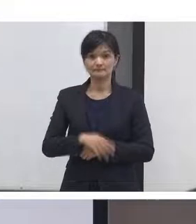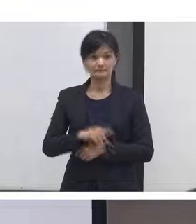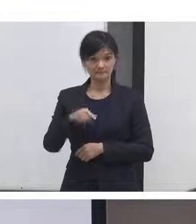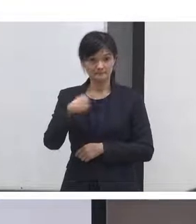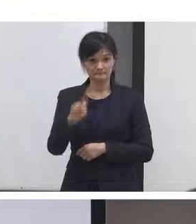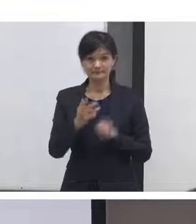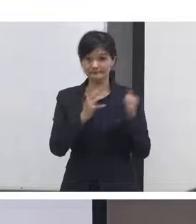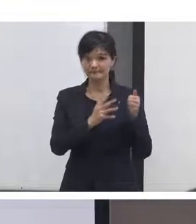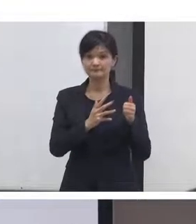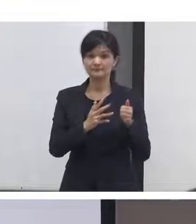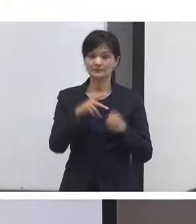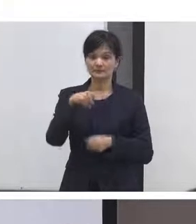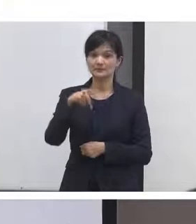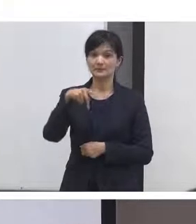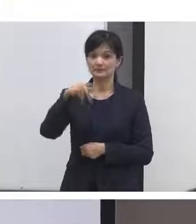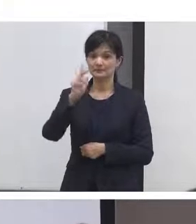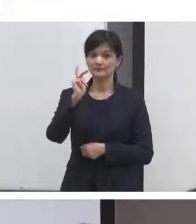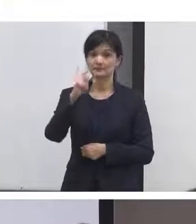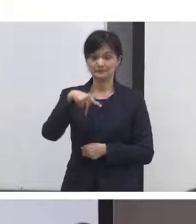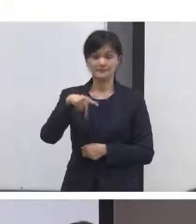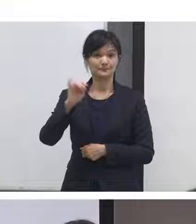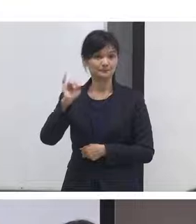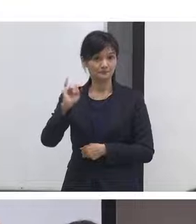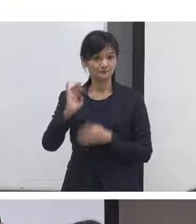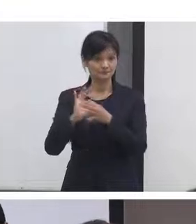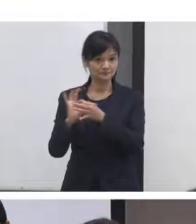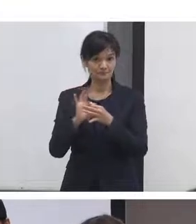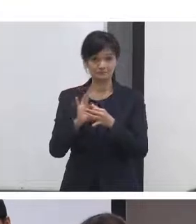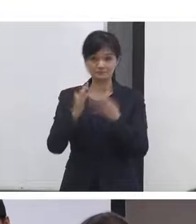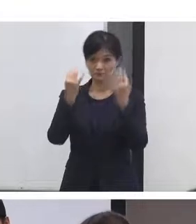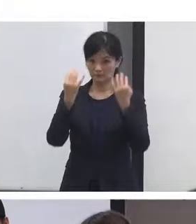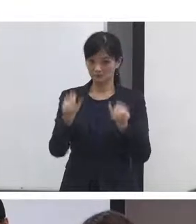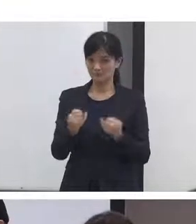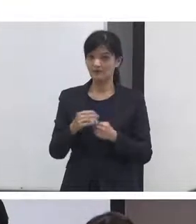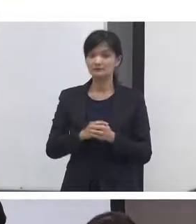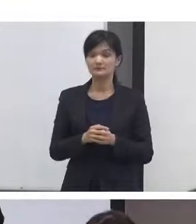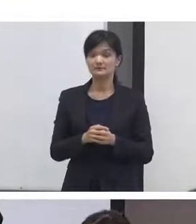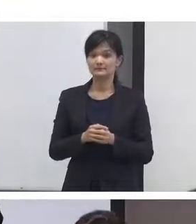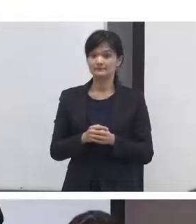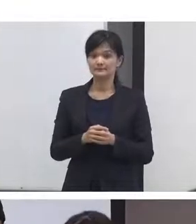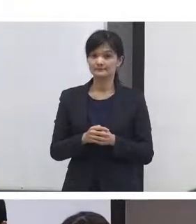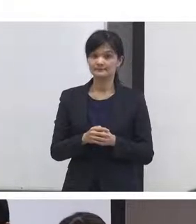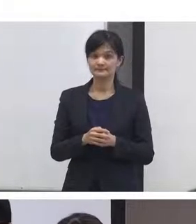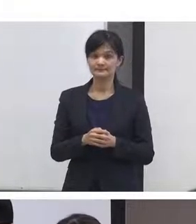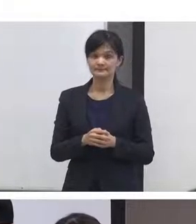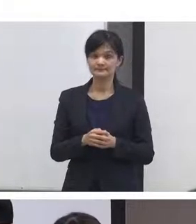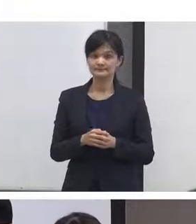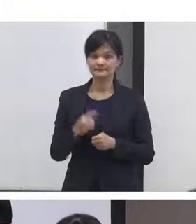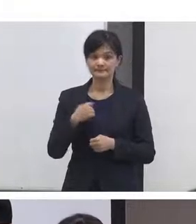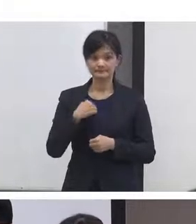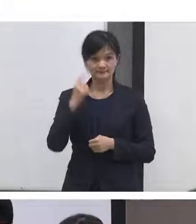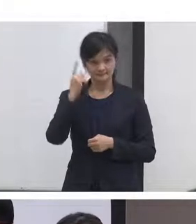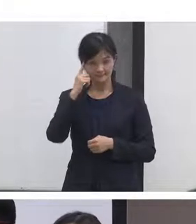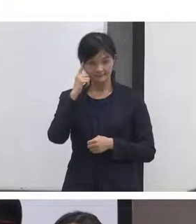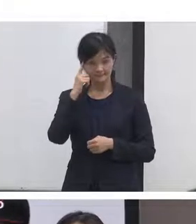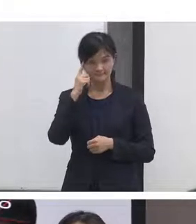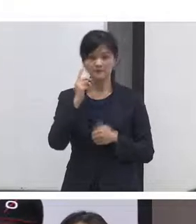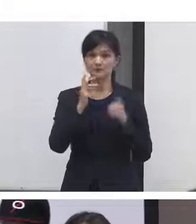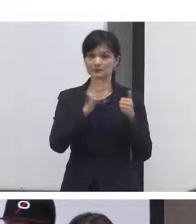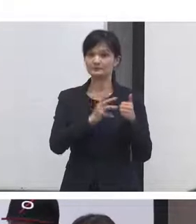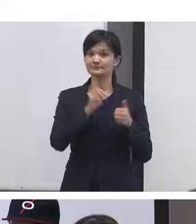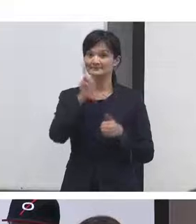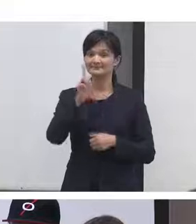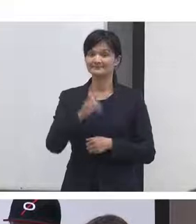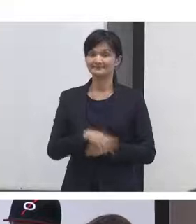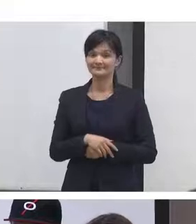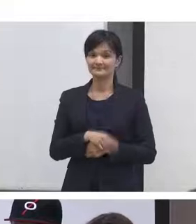是会跟 KPI 相关。那这边其实上面不只有题目，也有一些人先提出了一些他们的 comment。那我这边先就一个 comment 部分先